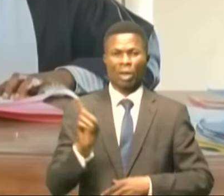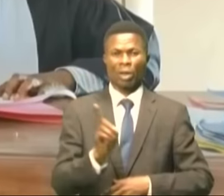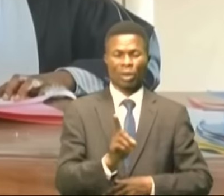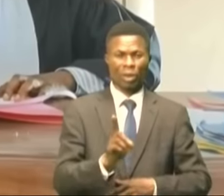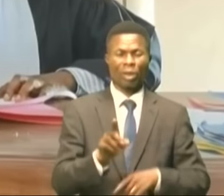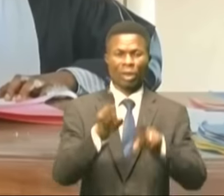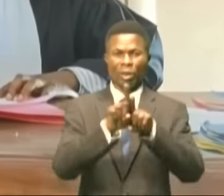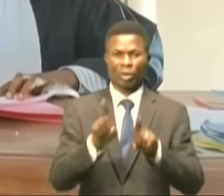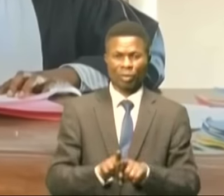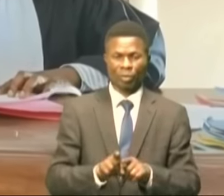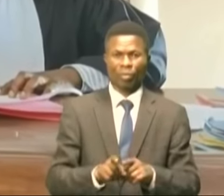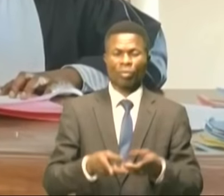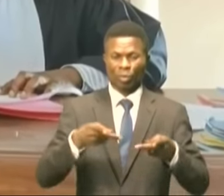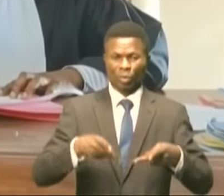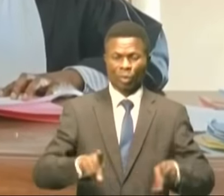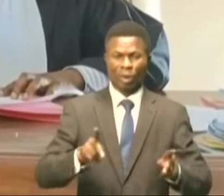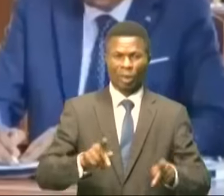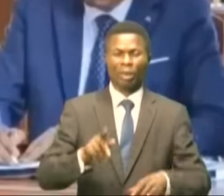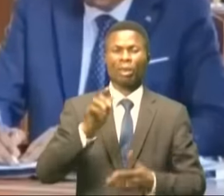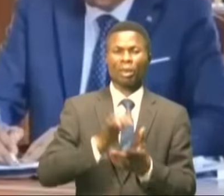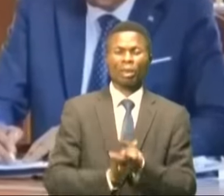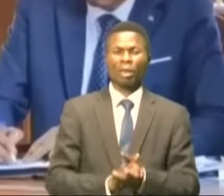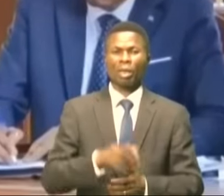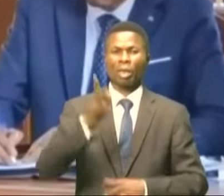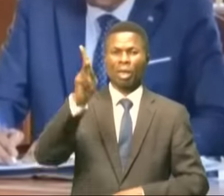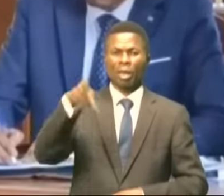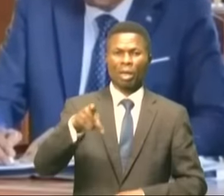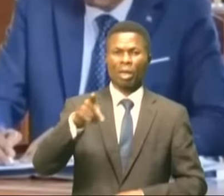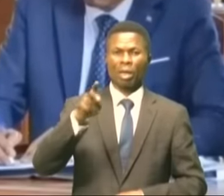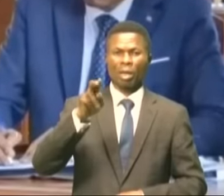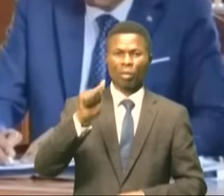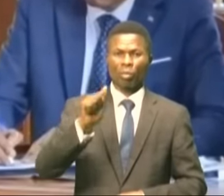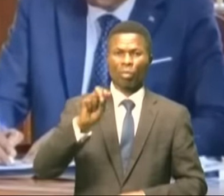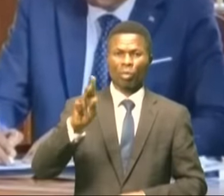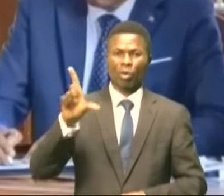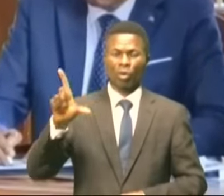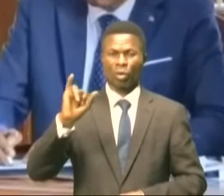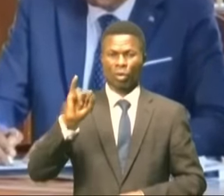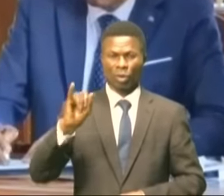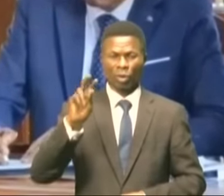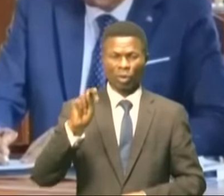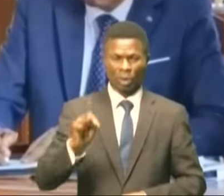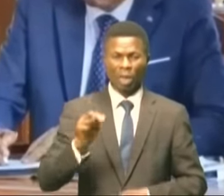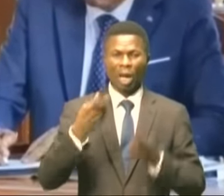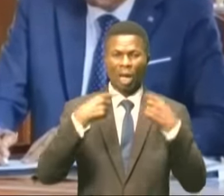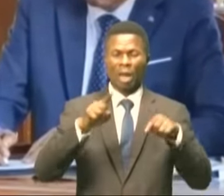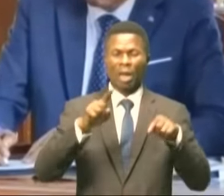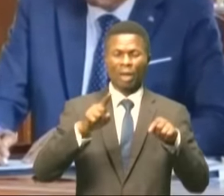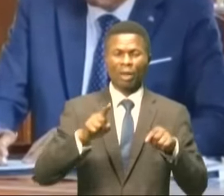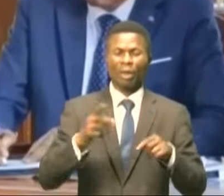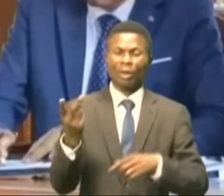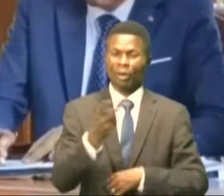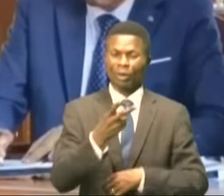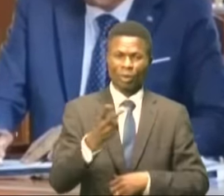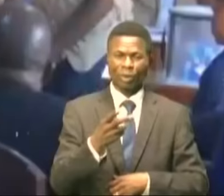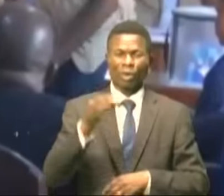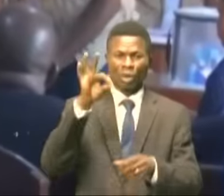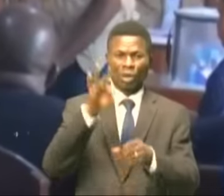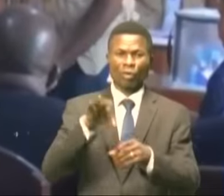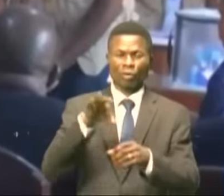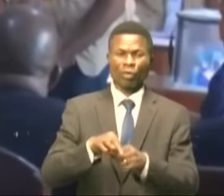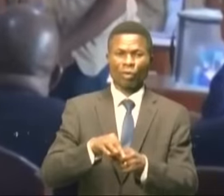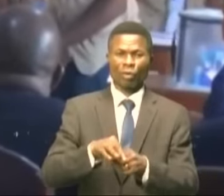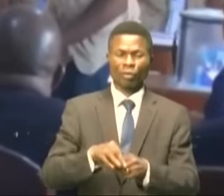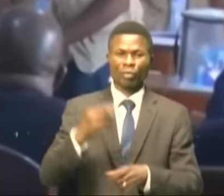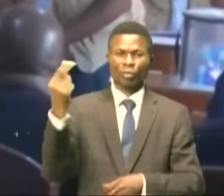Ainsi, les tickets Lindongoli Alebabonga Paulin et Itekulo Moyo Didier est proclamé définitivement élu des élections